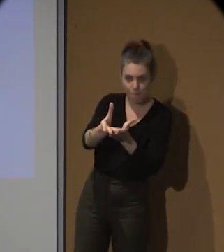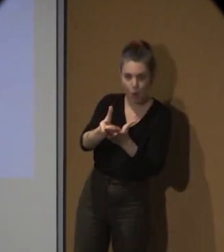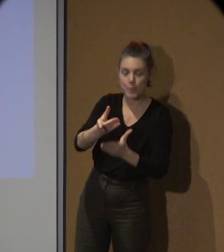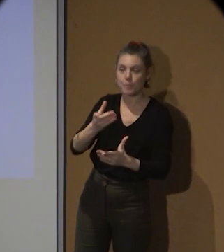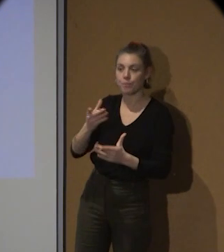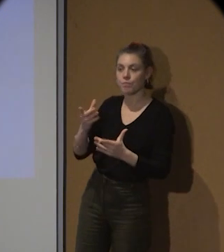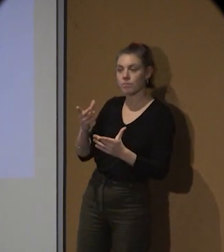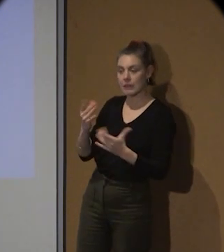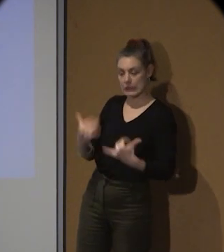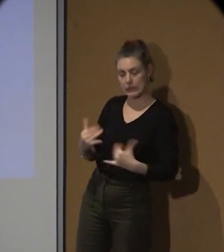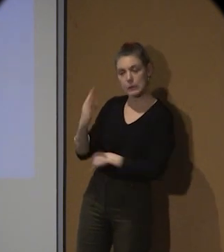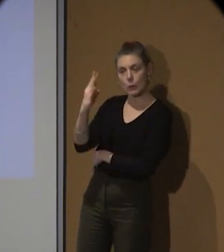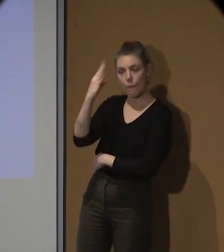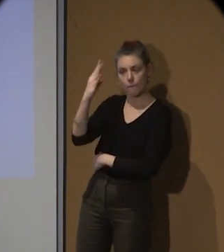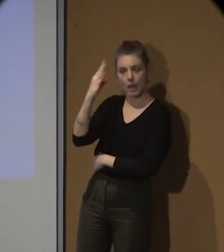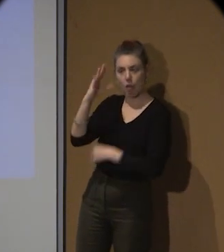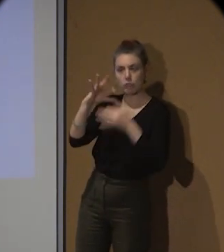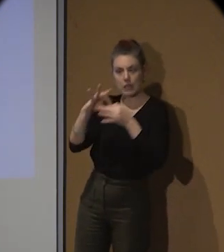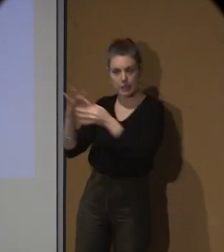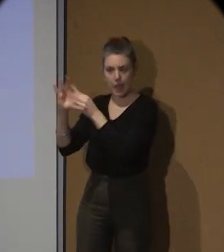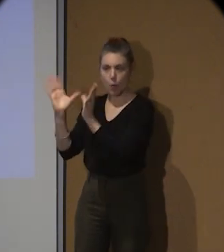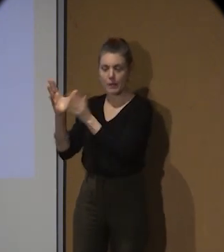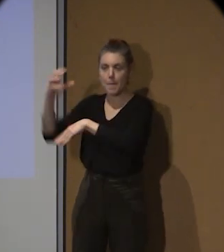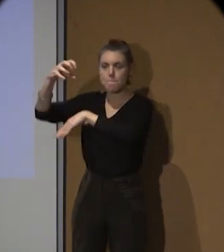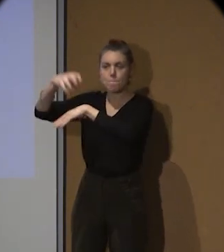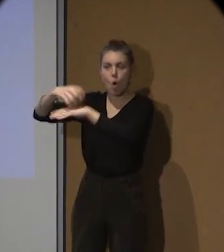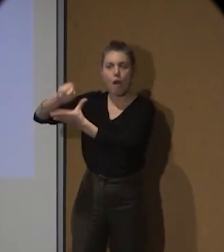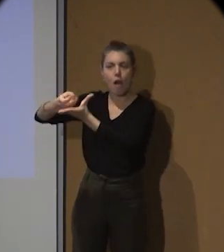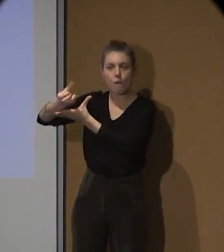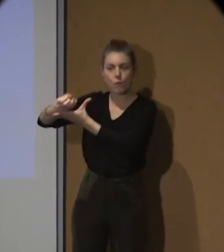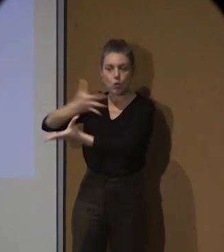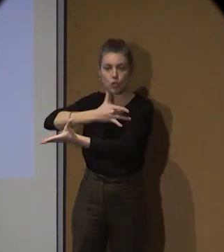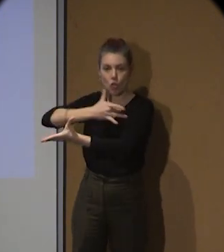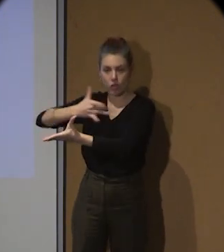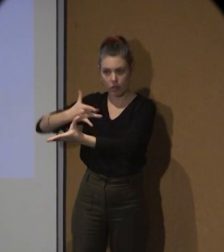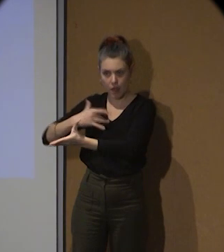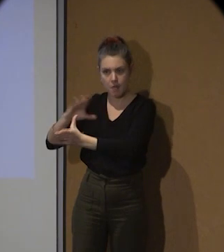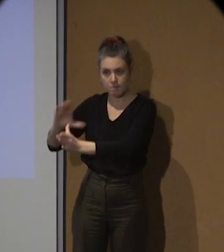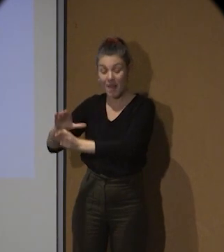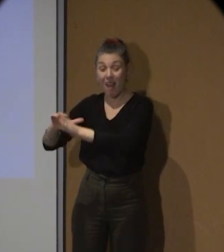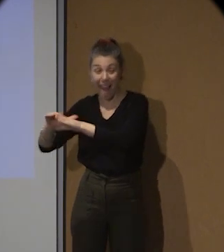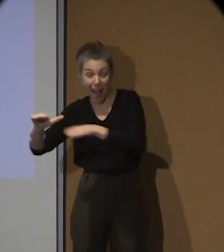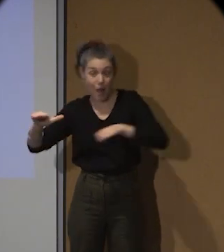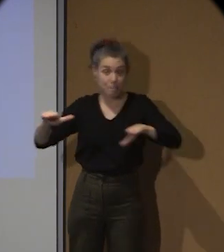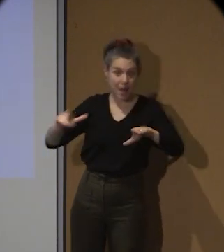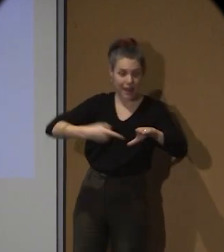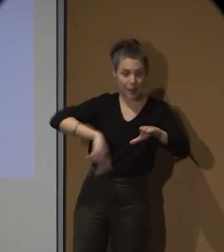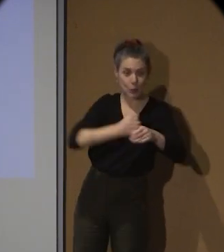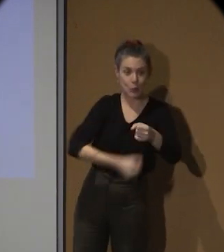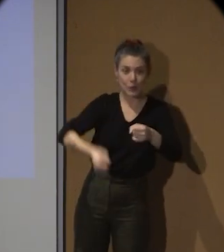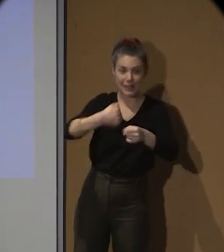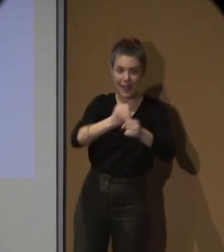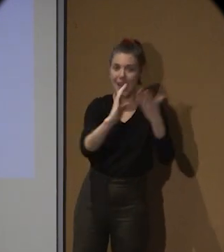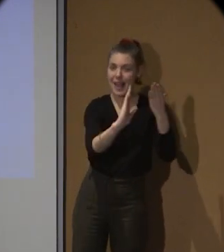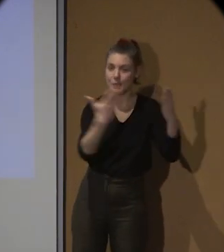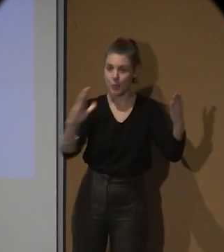s'inscrit dans un cadre plus large. Il y a une exposition qui va démarrer le 8 mars, ouverture au grand public